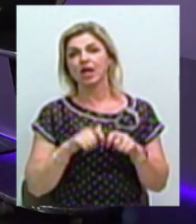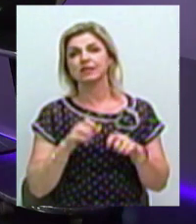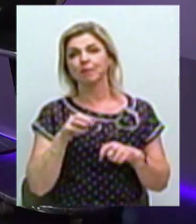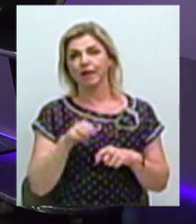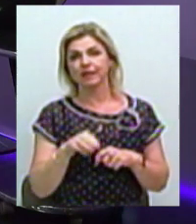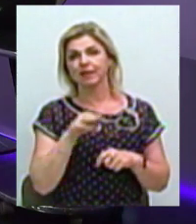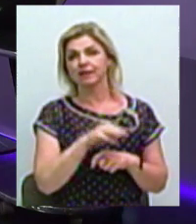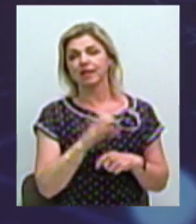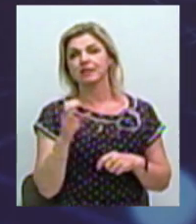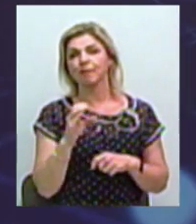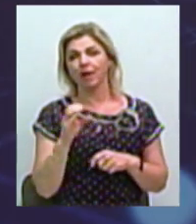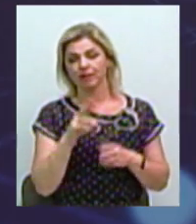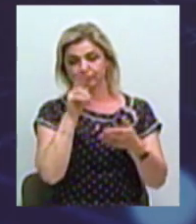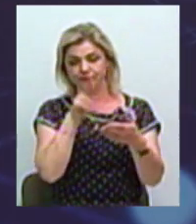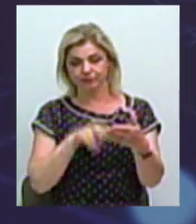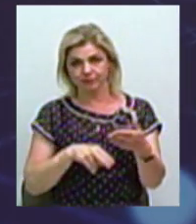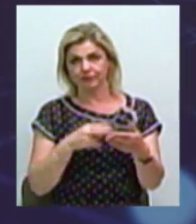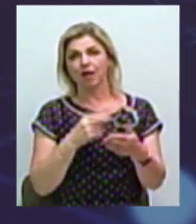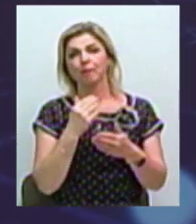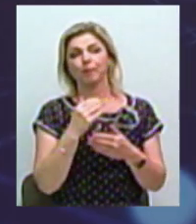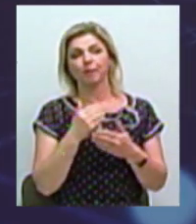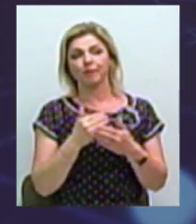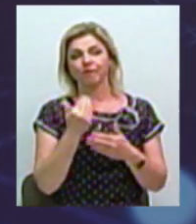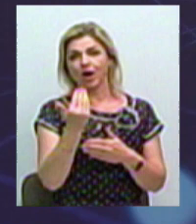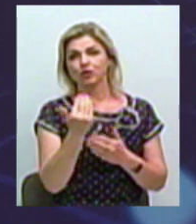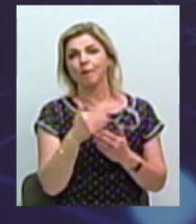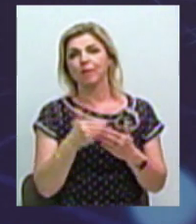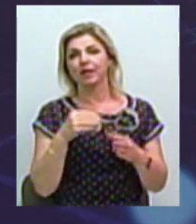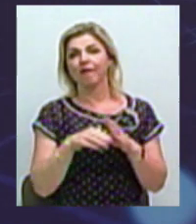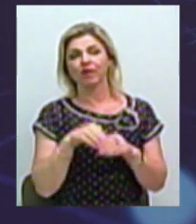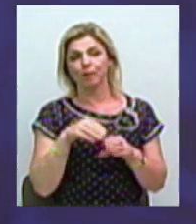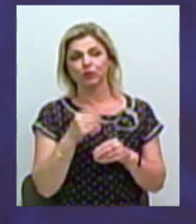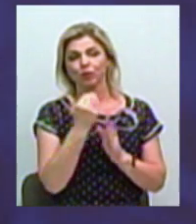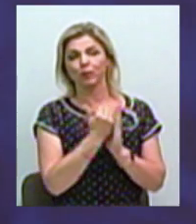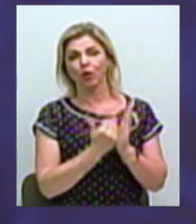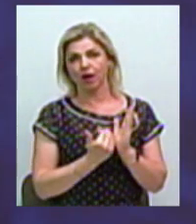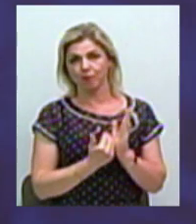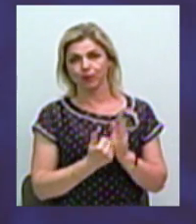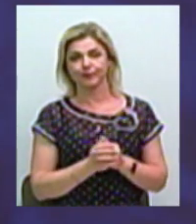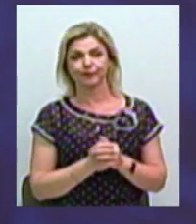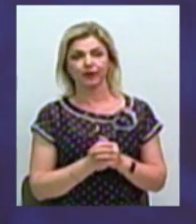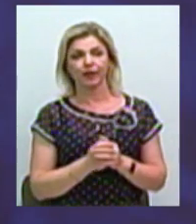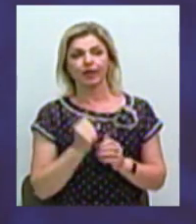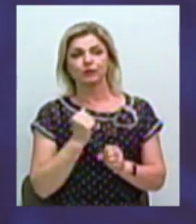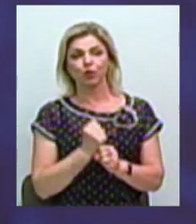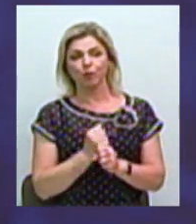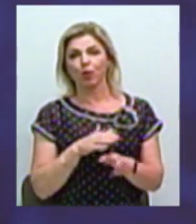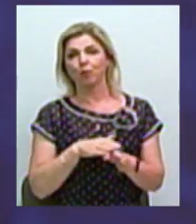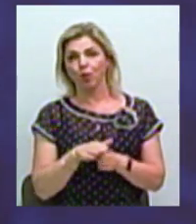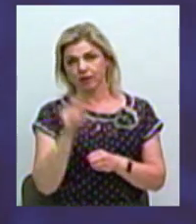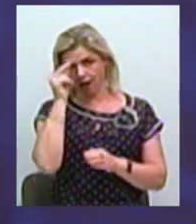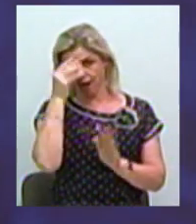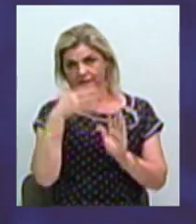Тетяна Степанова переглянула, передивилася вашу передвиборчу програму. Добре. Тобто зробила повний